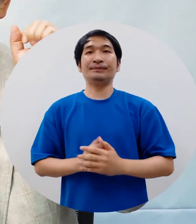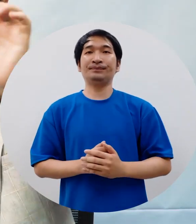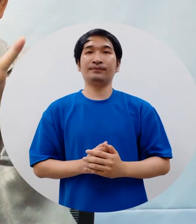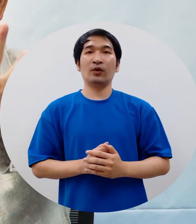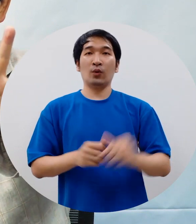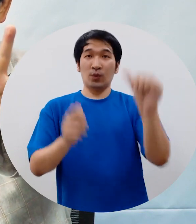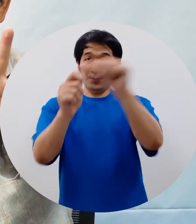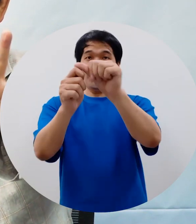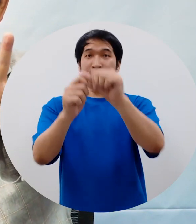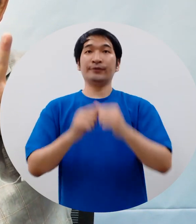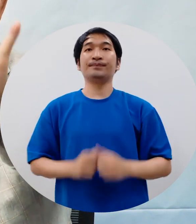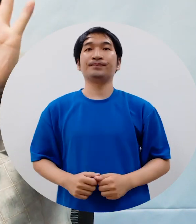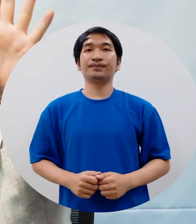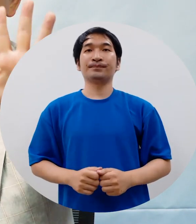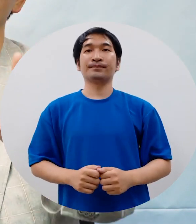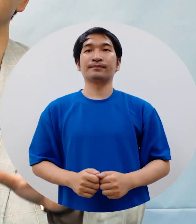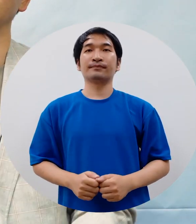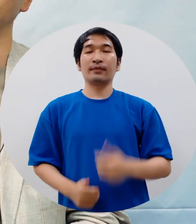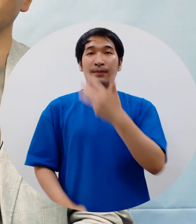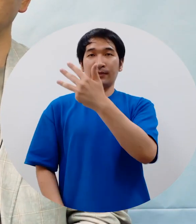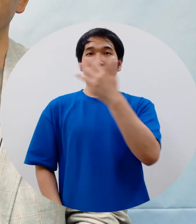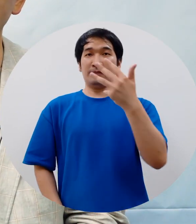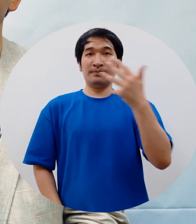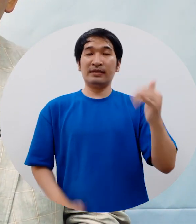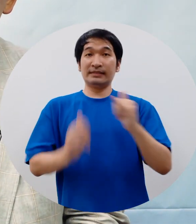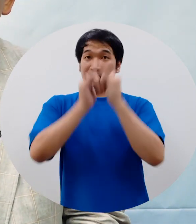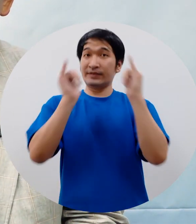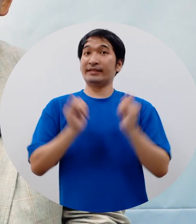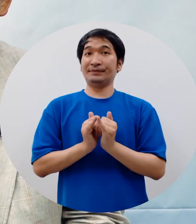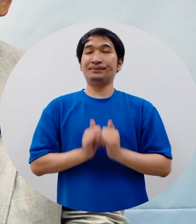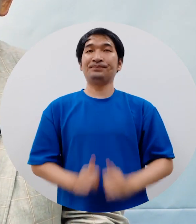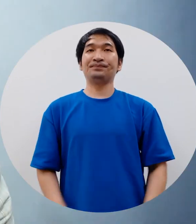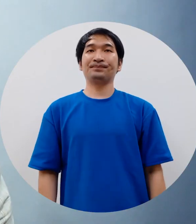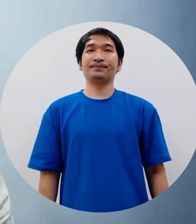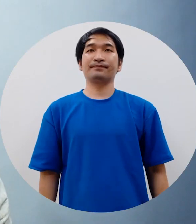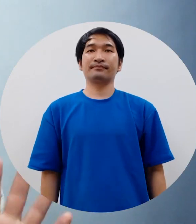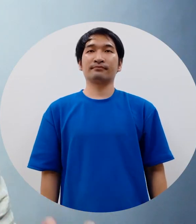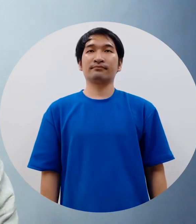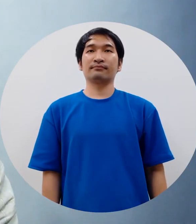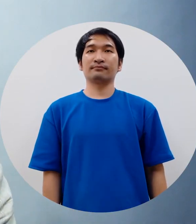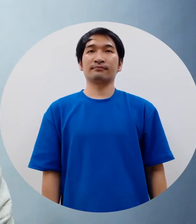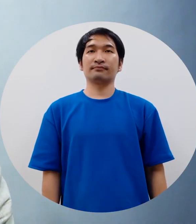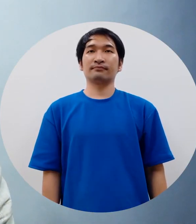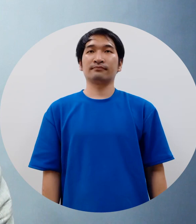하는 기호 5번 박용진의 888 사회,